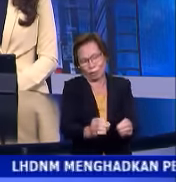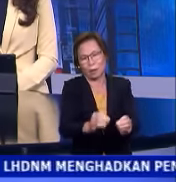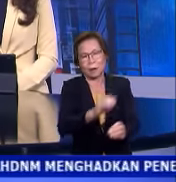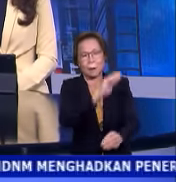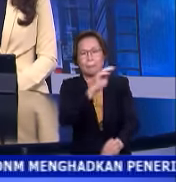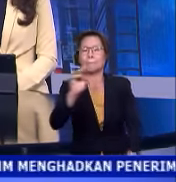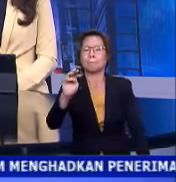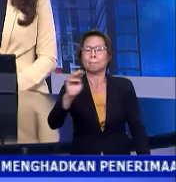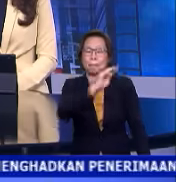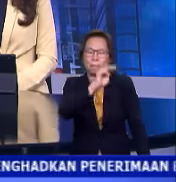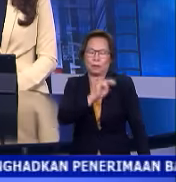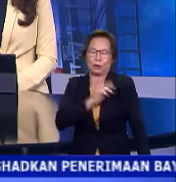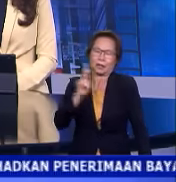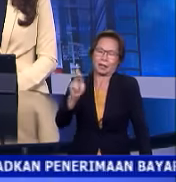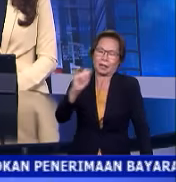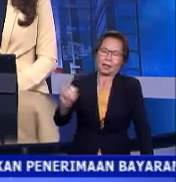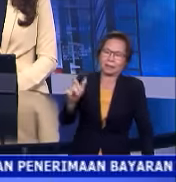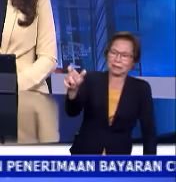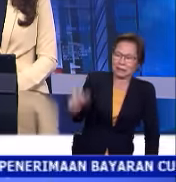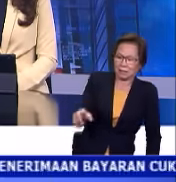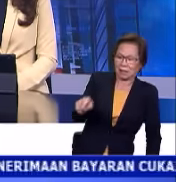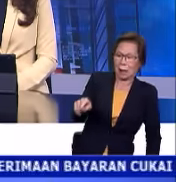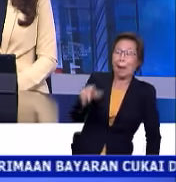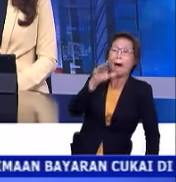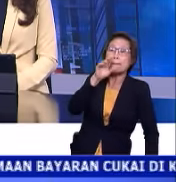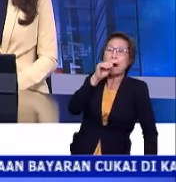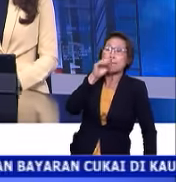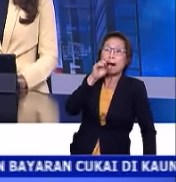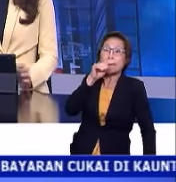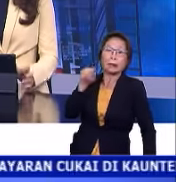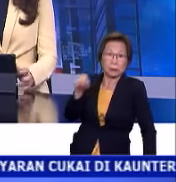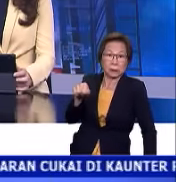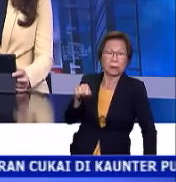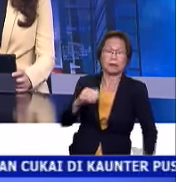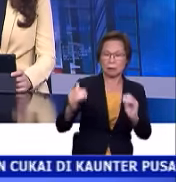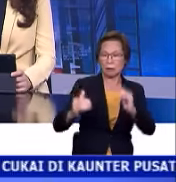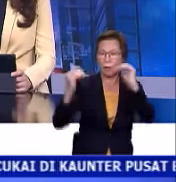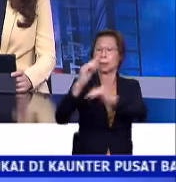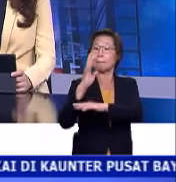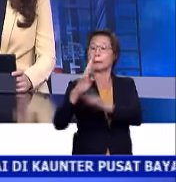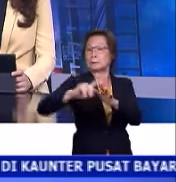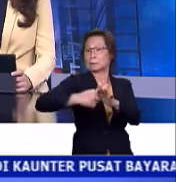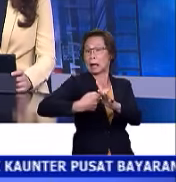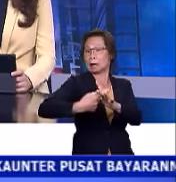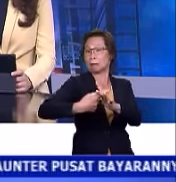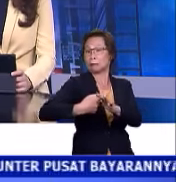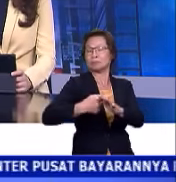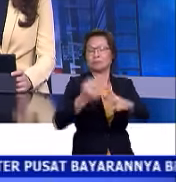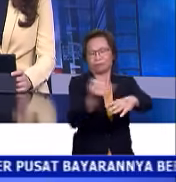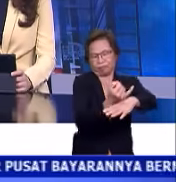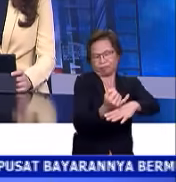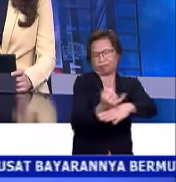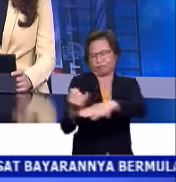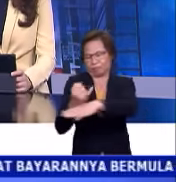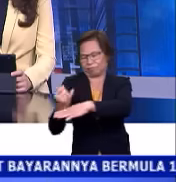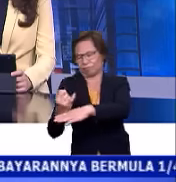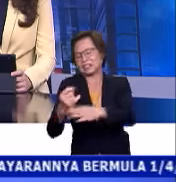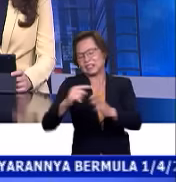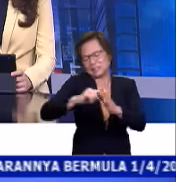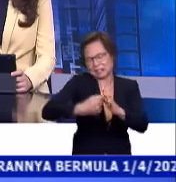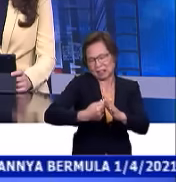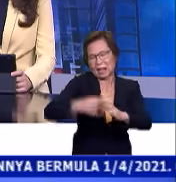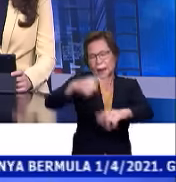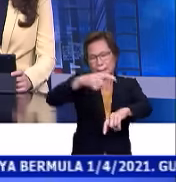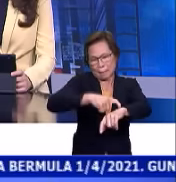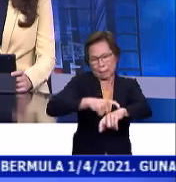Program Imunisasi COVID-19 Kebangsaan Khairi Jamaluddin berkata, fasa itu dimulakan di kawasan industri yang beroperasi